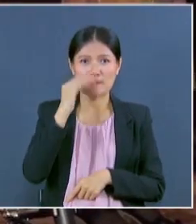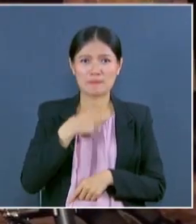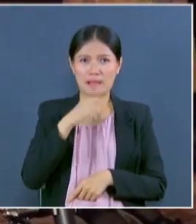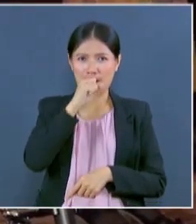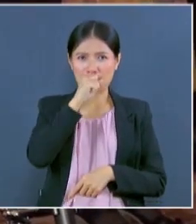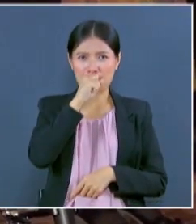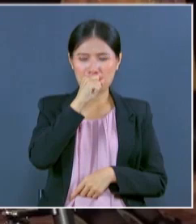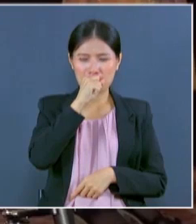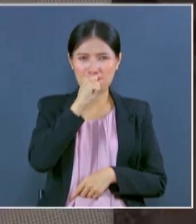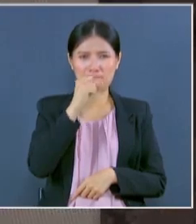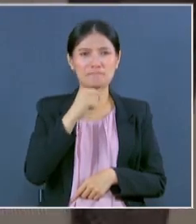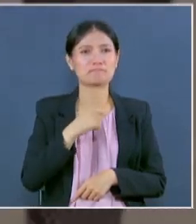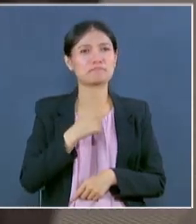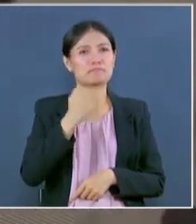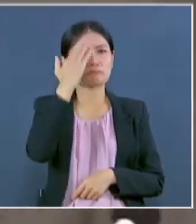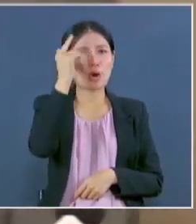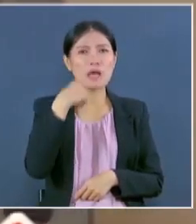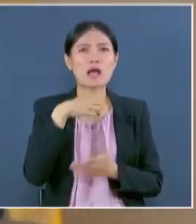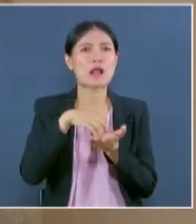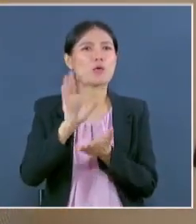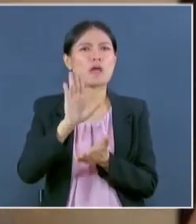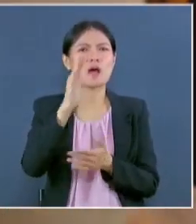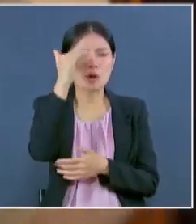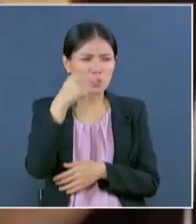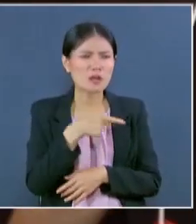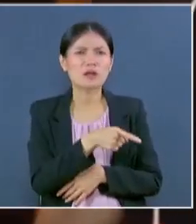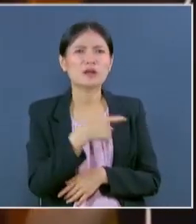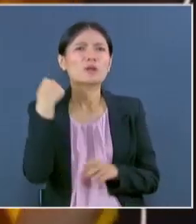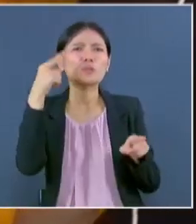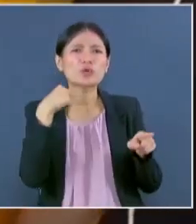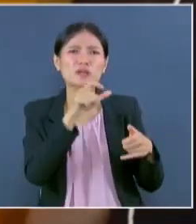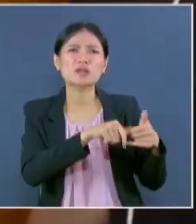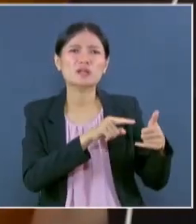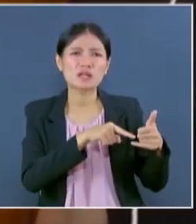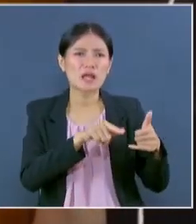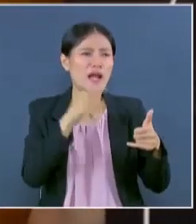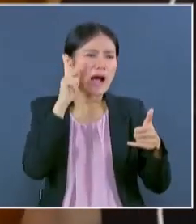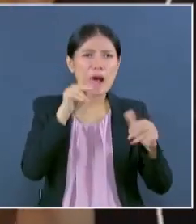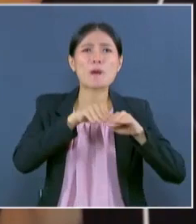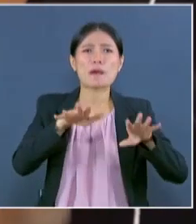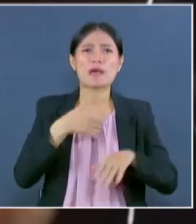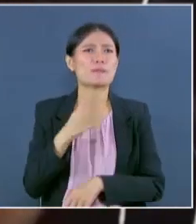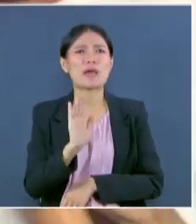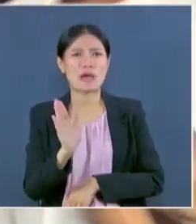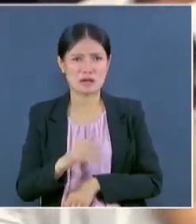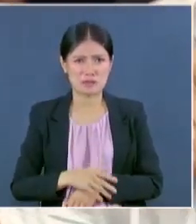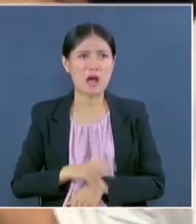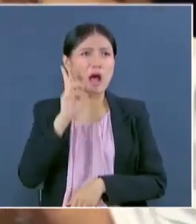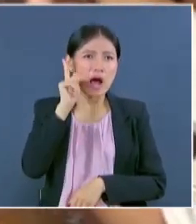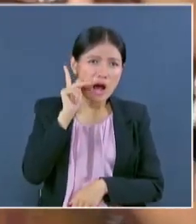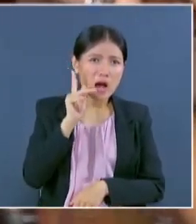ให้เป็นสาวในความลับต่อไปแล้วก็ถือว่าเป็นการให้เกียรติอีกฝ่ายด้วยค่ะส่วนตัวไม่อยากให้มีข่าวรักเลิกตัวเองบนโลก